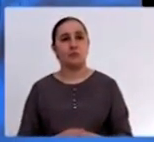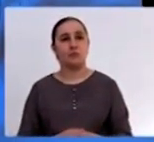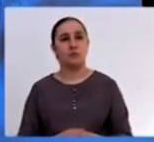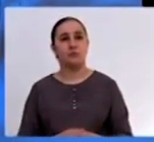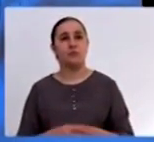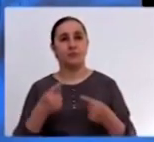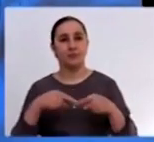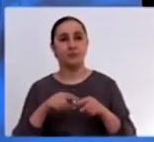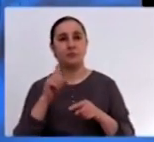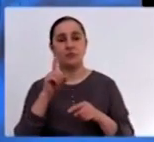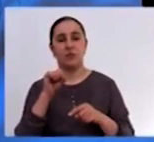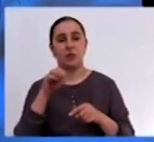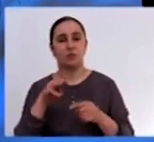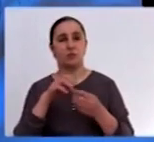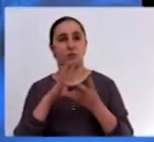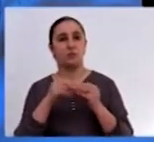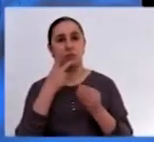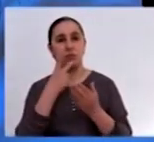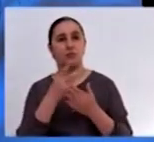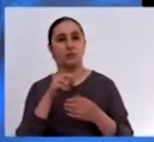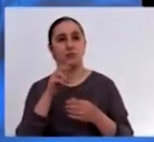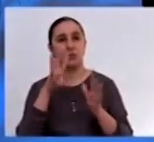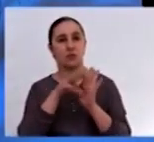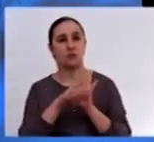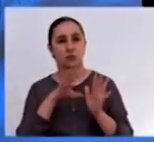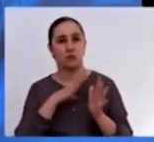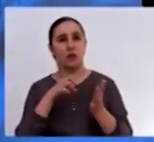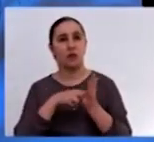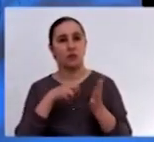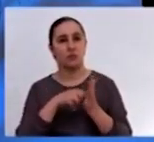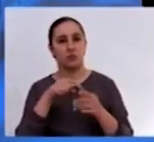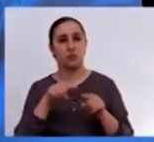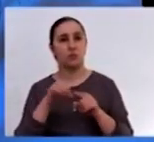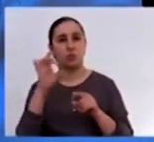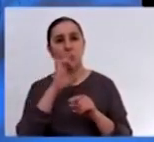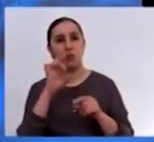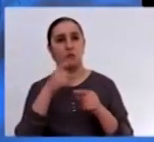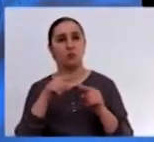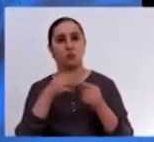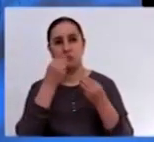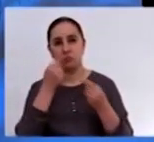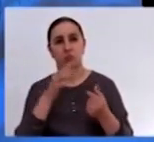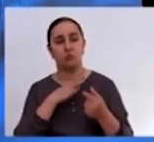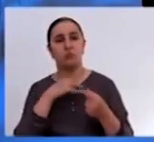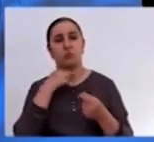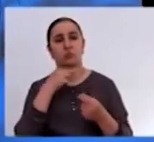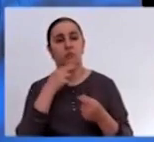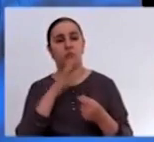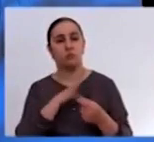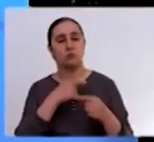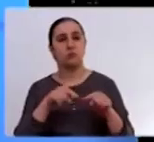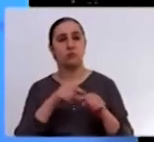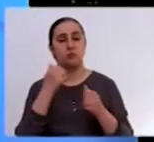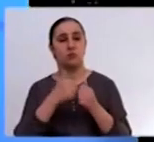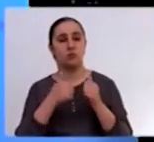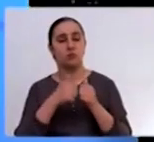Endi yana xat bo'limiga chiqmoqdamiz. Ko'rishingiz mumkin, kirgan xatimizdagi dumaloq narsa yo'q bo'lib qoldi. Ahamiyat bergan bo'lsangiz,